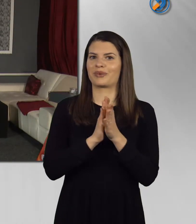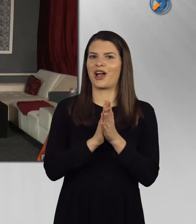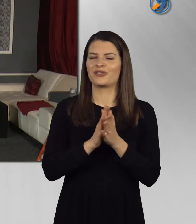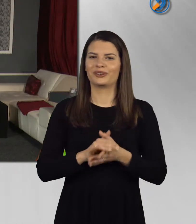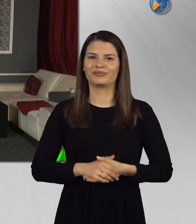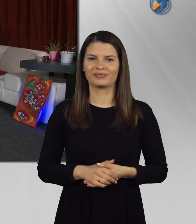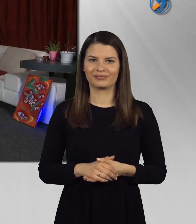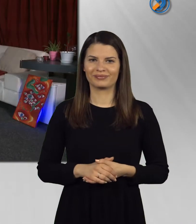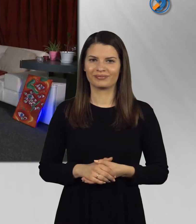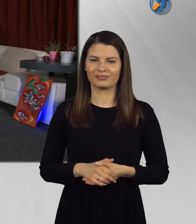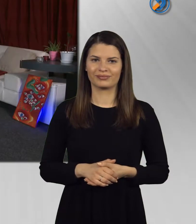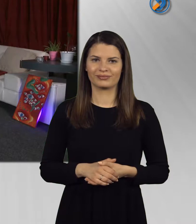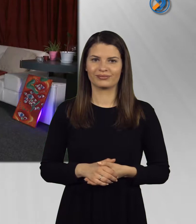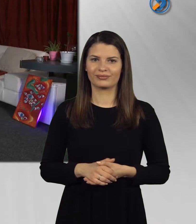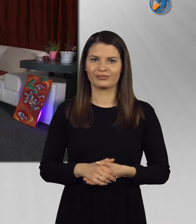Bravo!